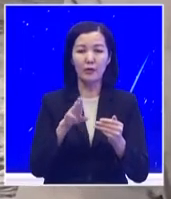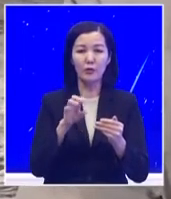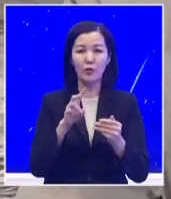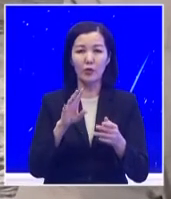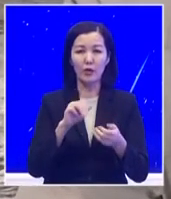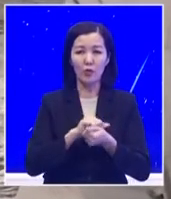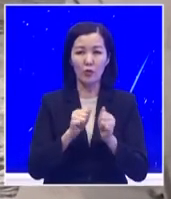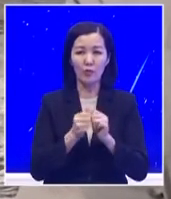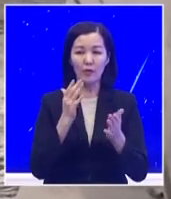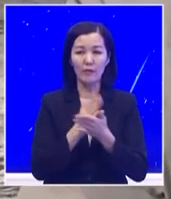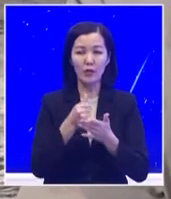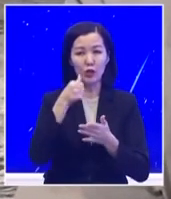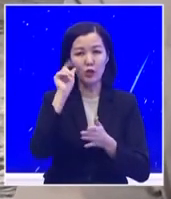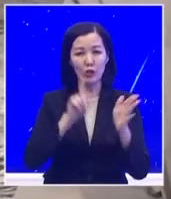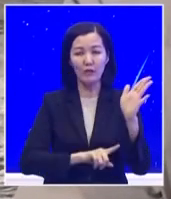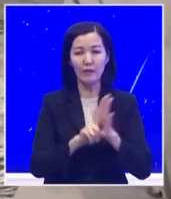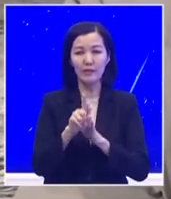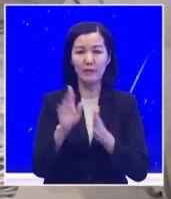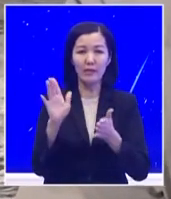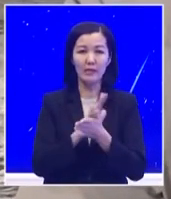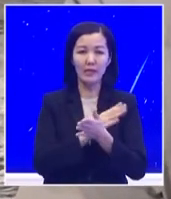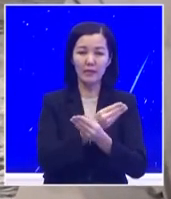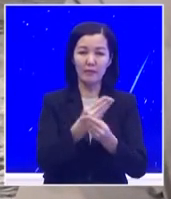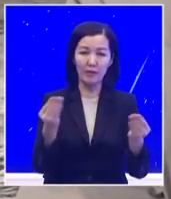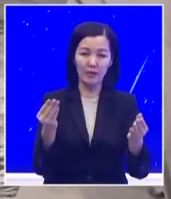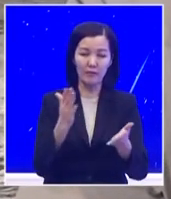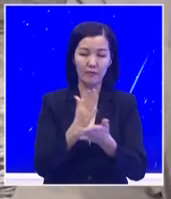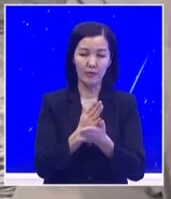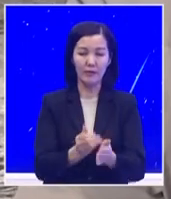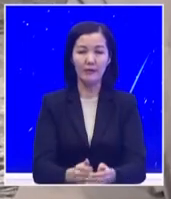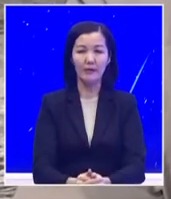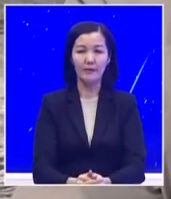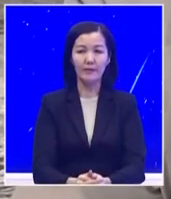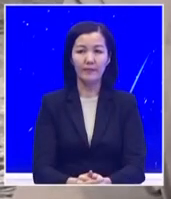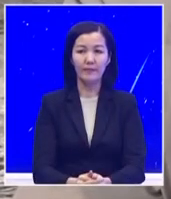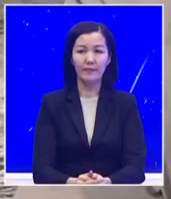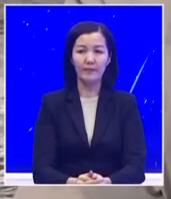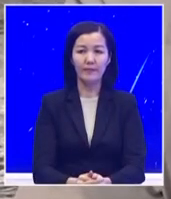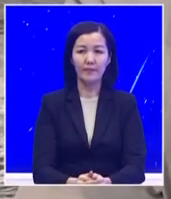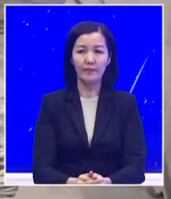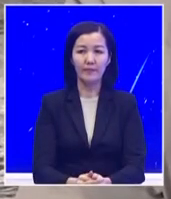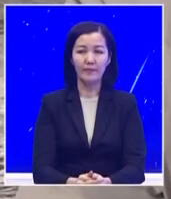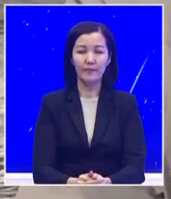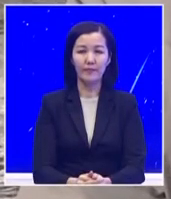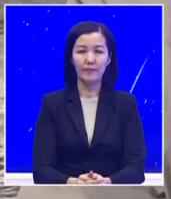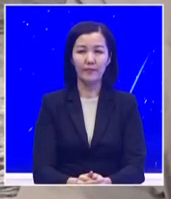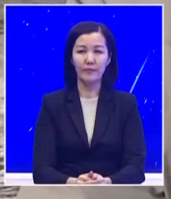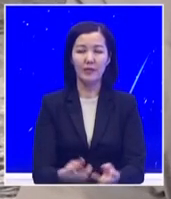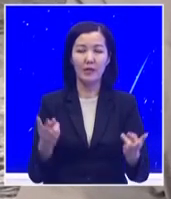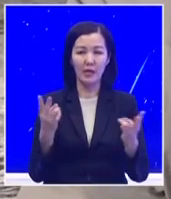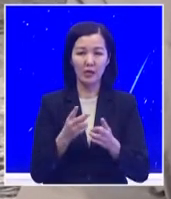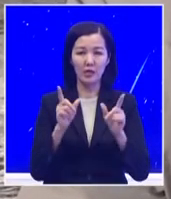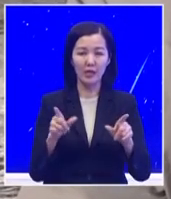бар. Соны кешеден бері осы мұқтаж жандарға, көп балалы аналарға, барлықтарына қажет